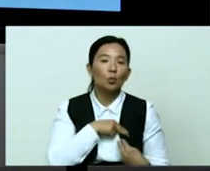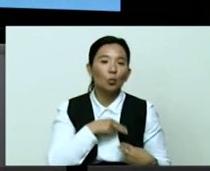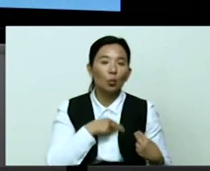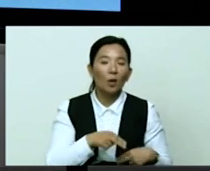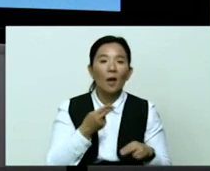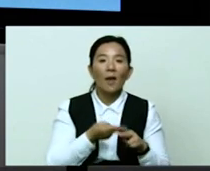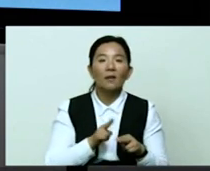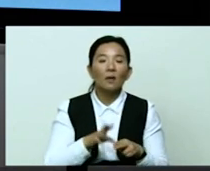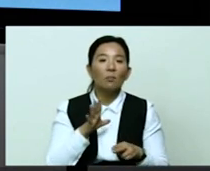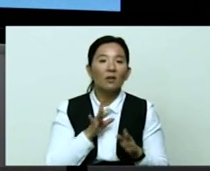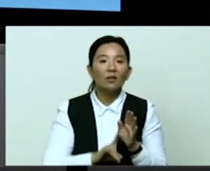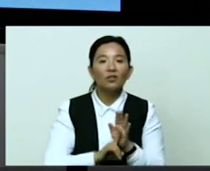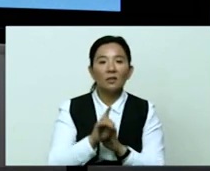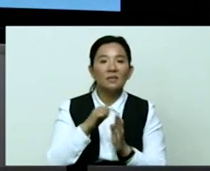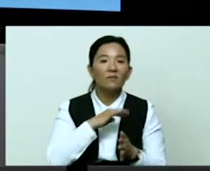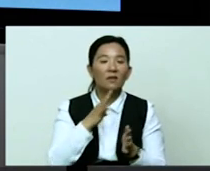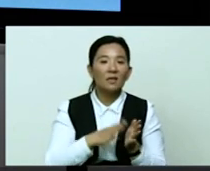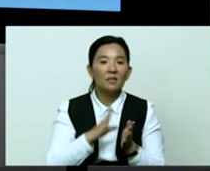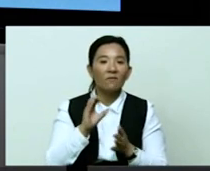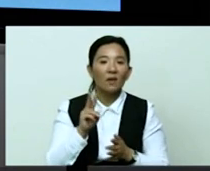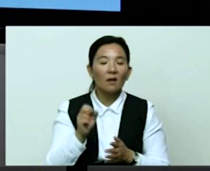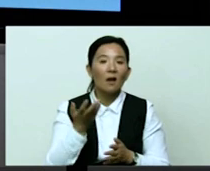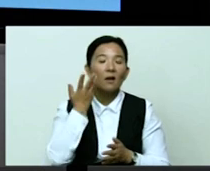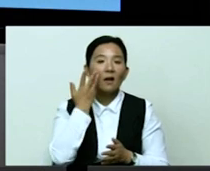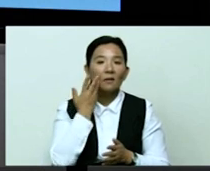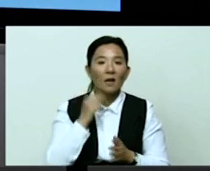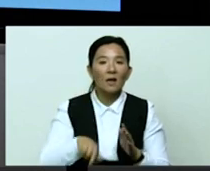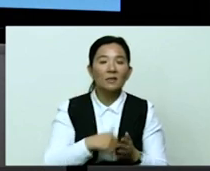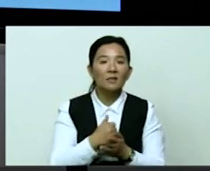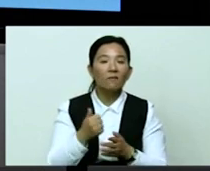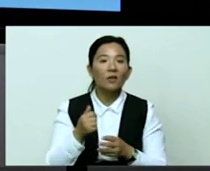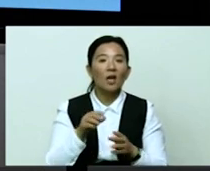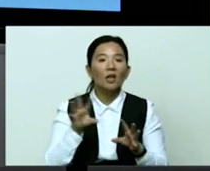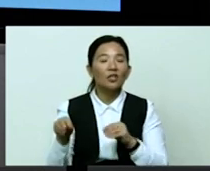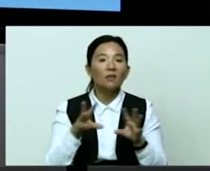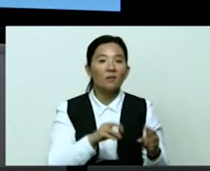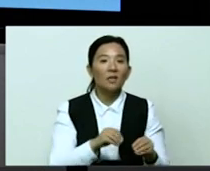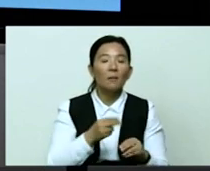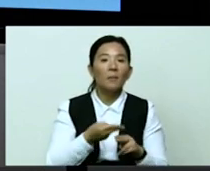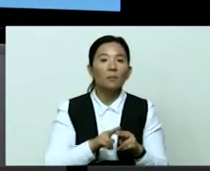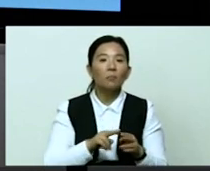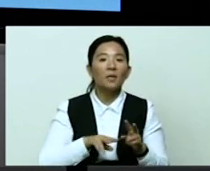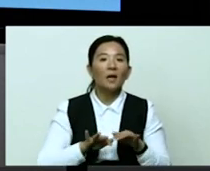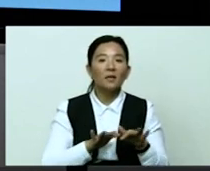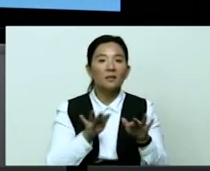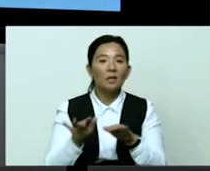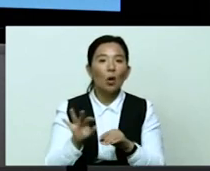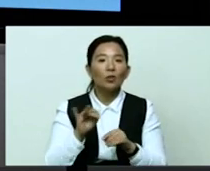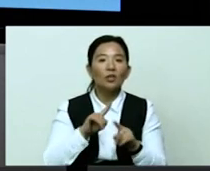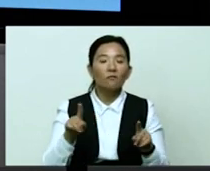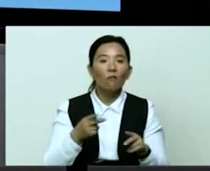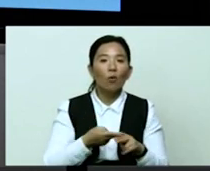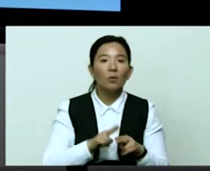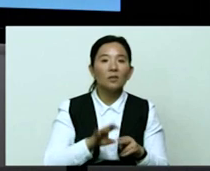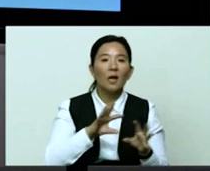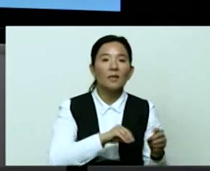это было начало XIX века, когда основные кочевые племена переходили от кочевого образа жизни